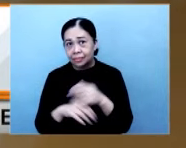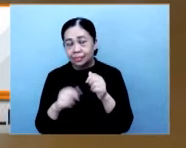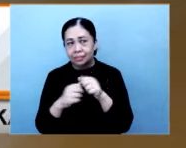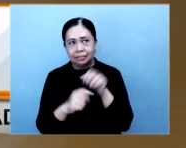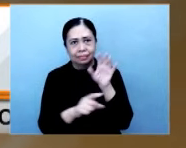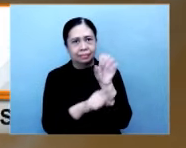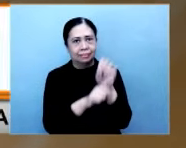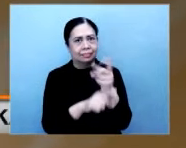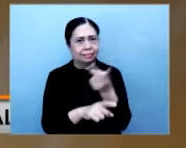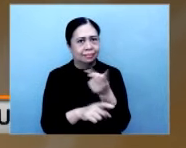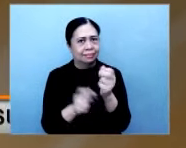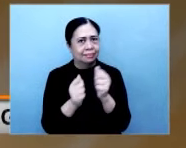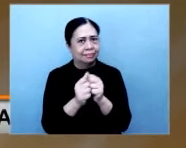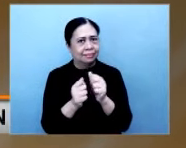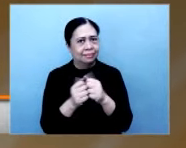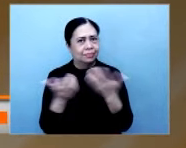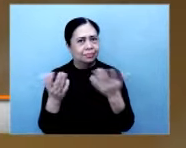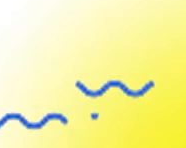magkasama sila sa Hawaii.